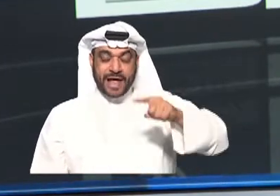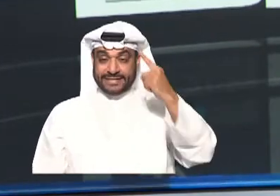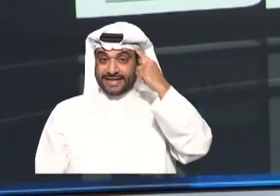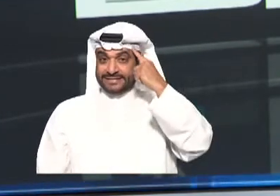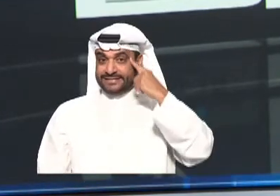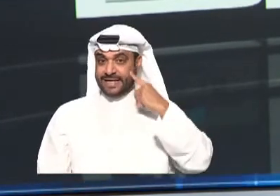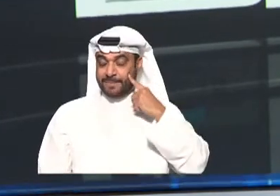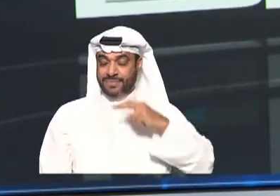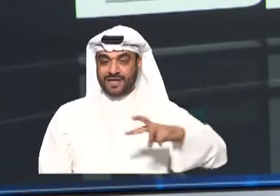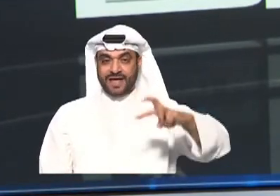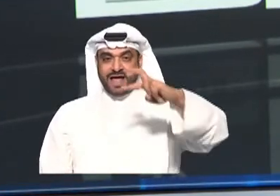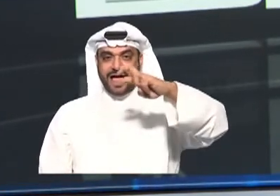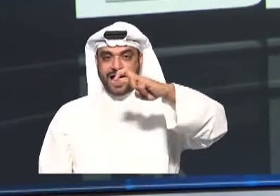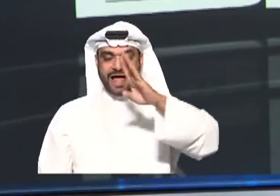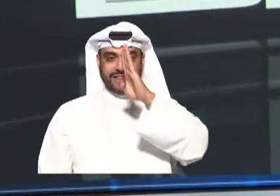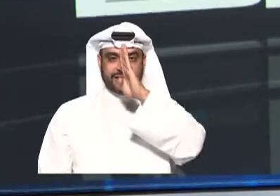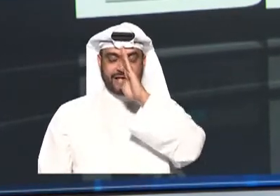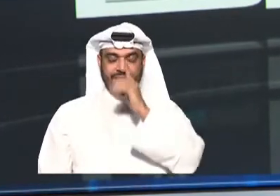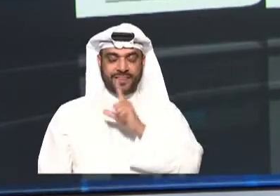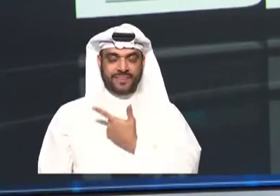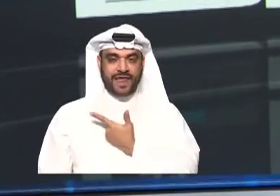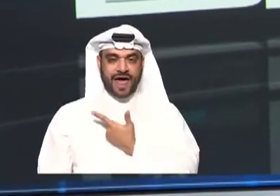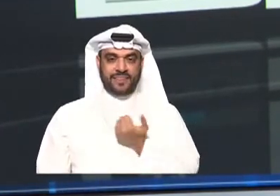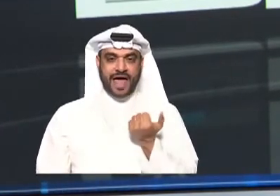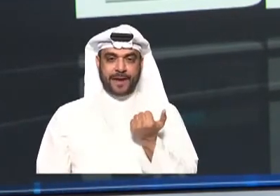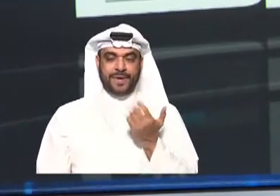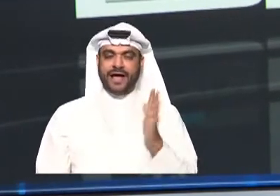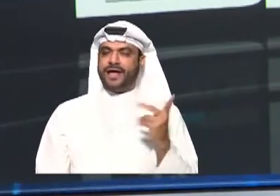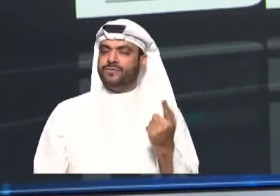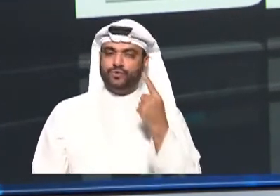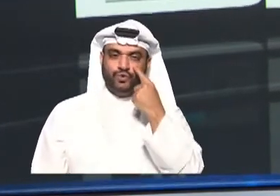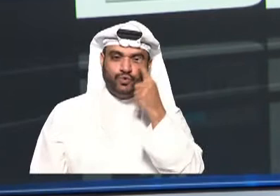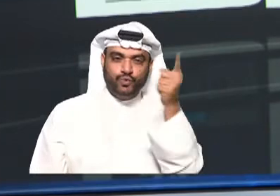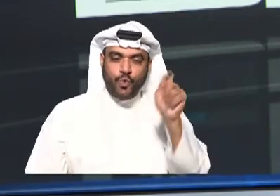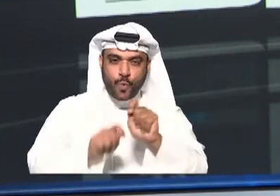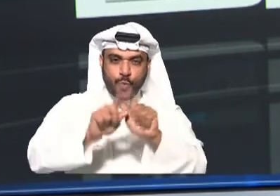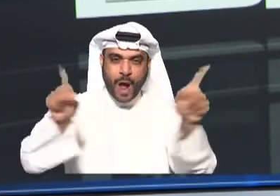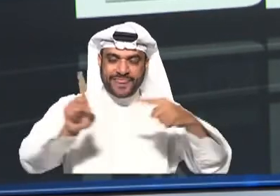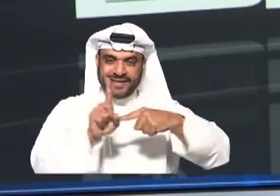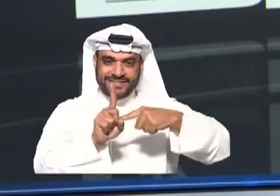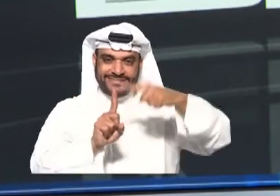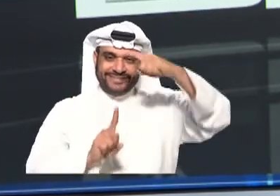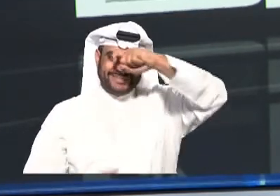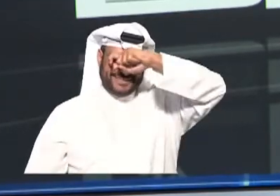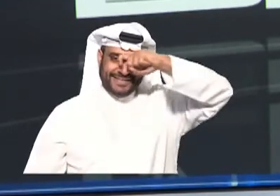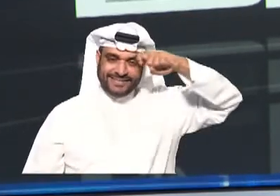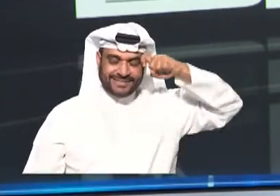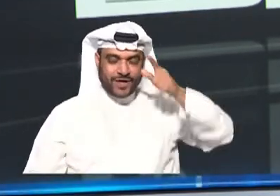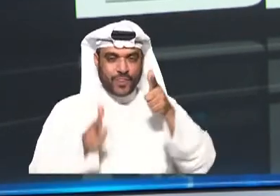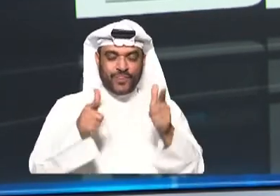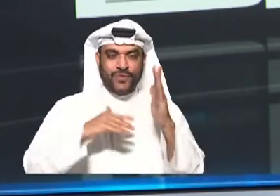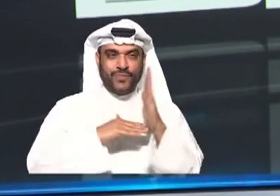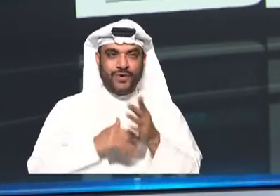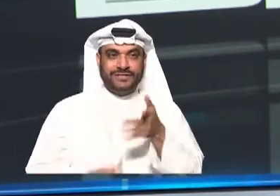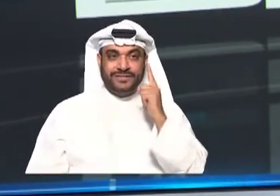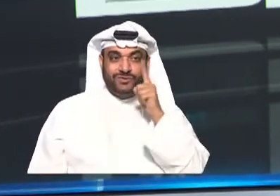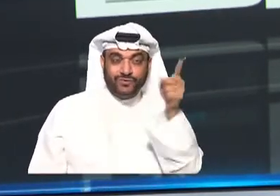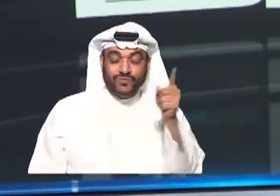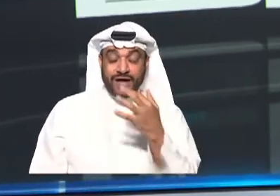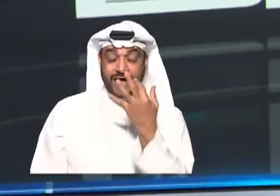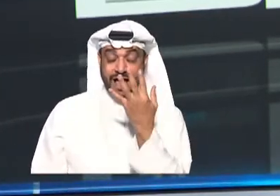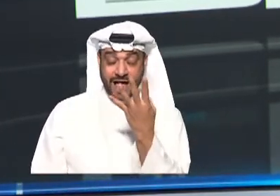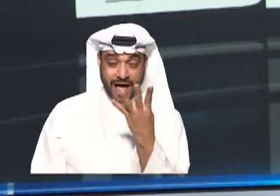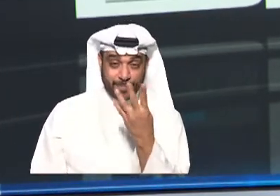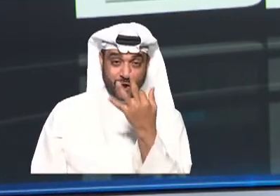غائمة إلى غائمة جزئيا خاصة في فترة النهار، مع رياح جنوبية شرقية خفيفة إلى معتدلة السرعة 15 إلى 35 كيلومتر